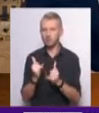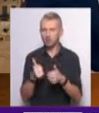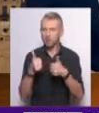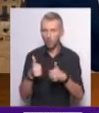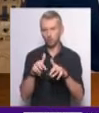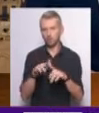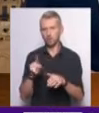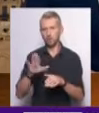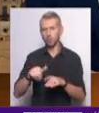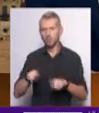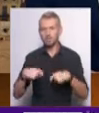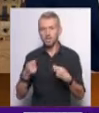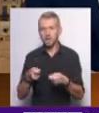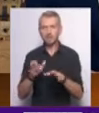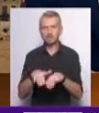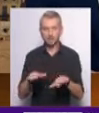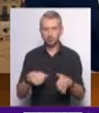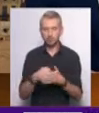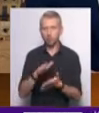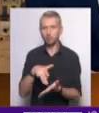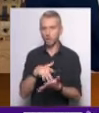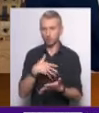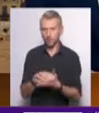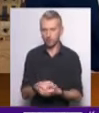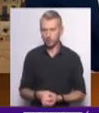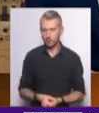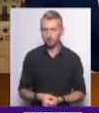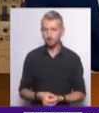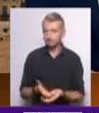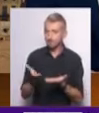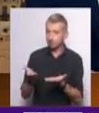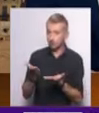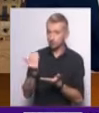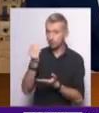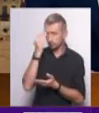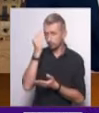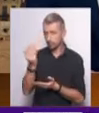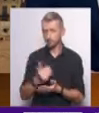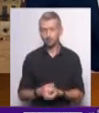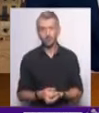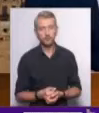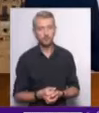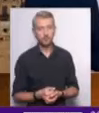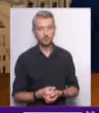потім передати ці дитячі садочки до комунальної власності. Прошу, пане Володимире, ваша точка зору. Я хотів би...